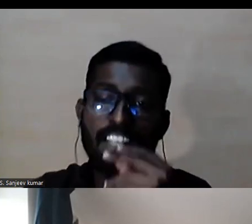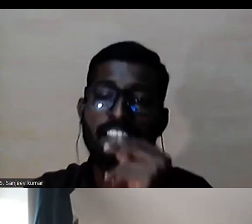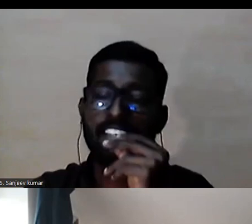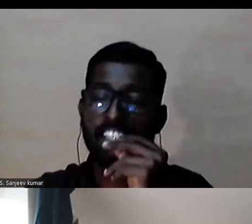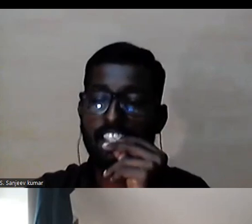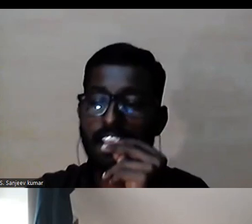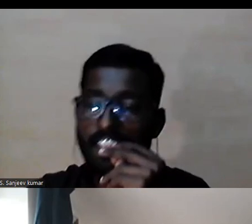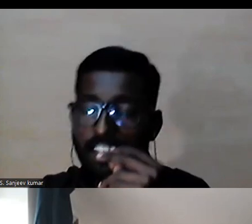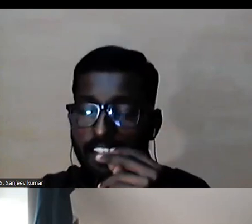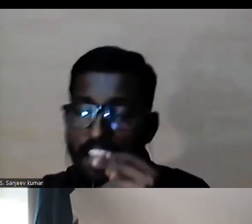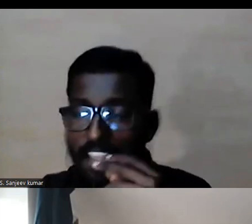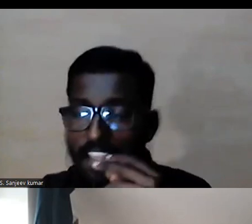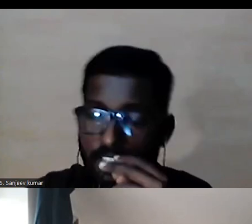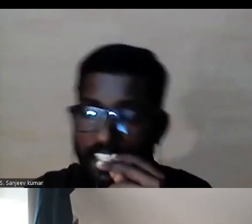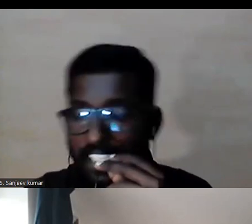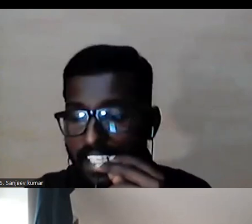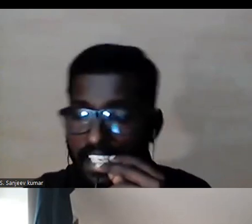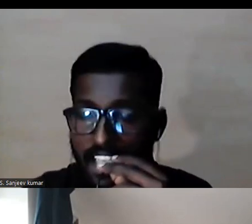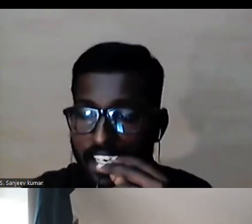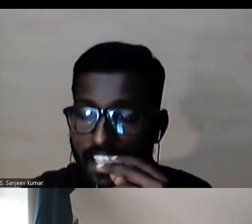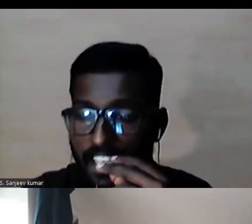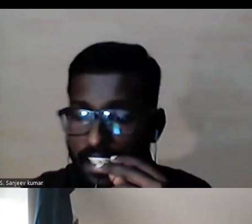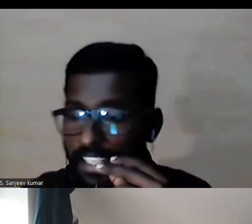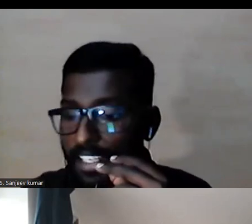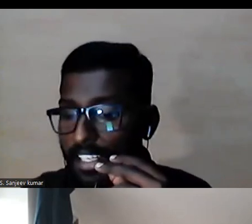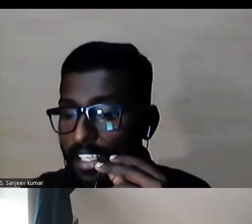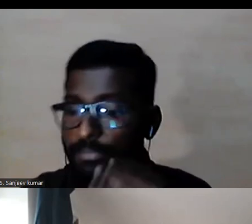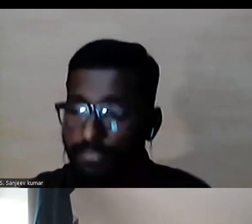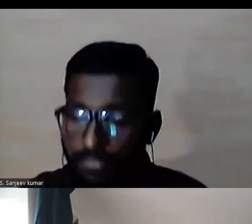பாருனா இன்னா ஈயனா இவருக்கு இணையாரனா